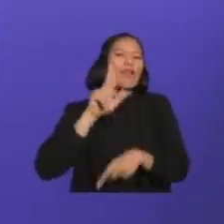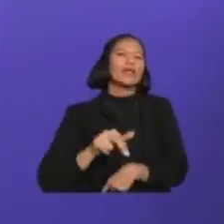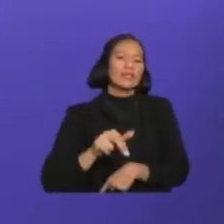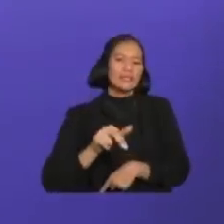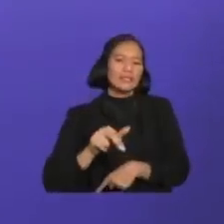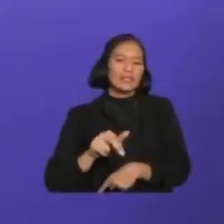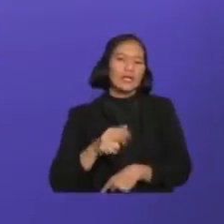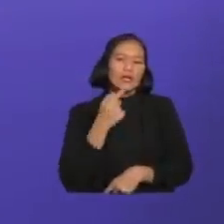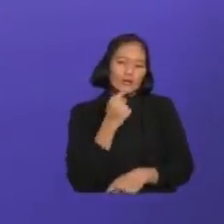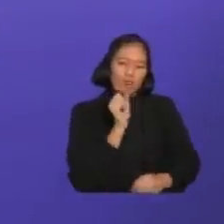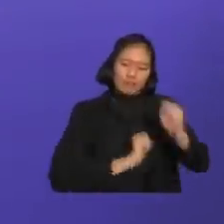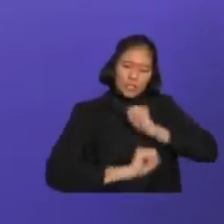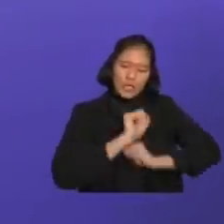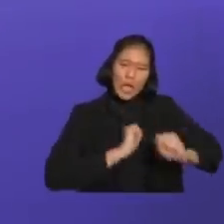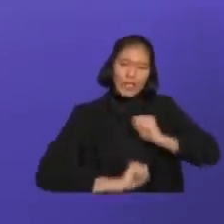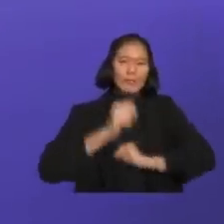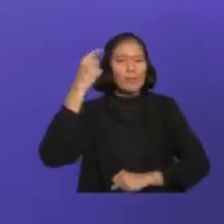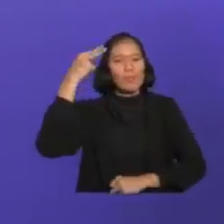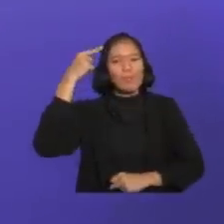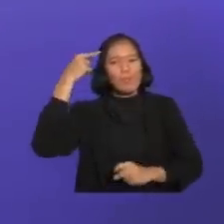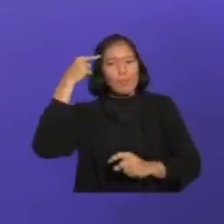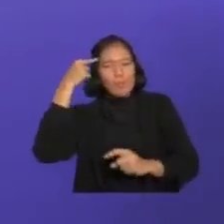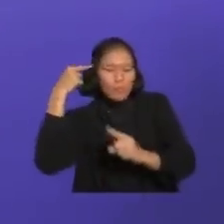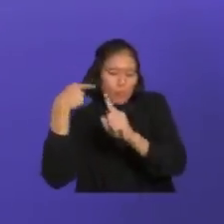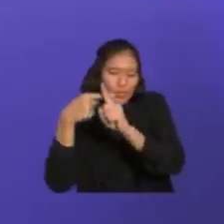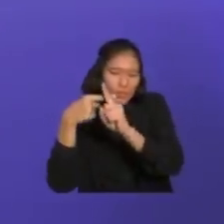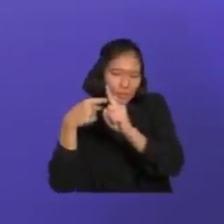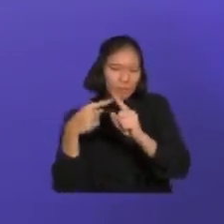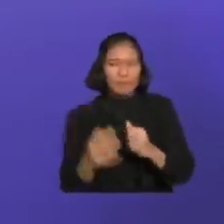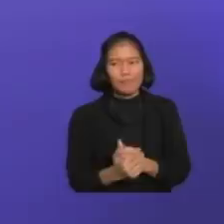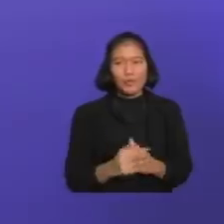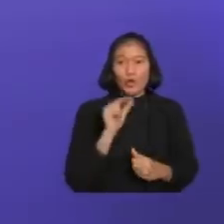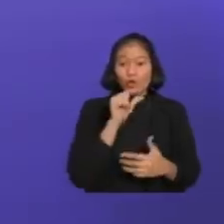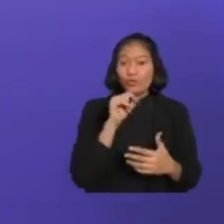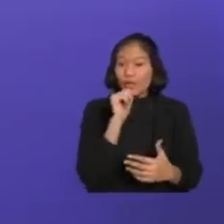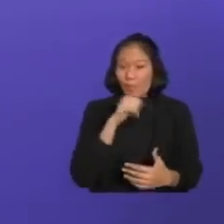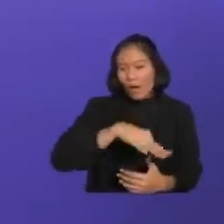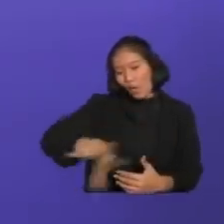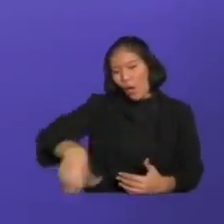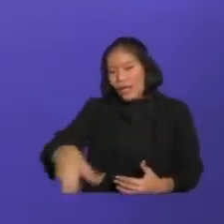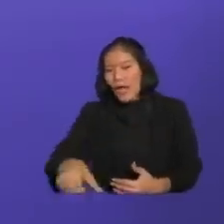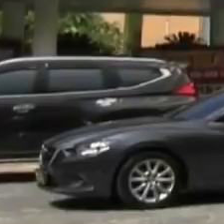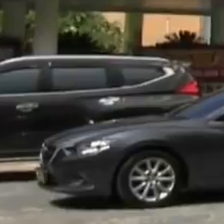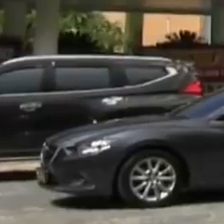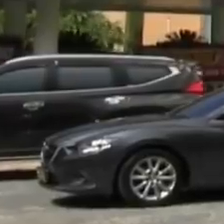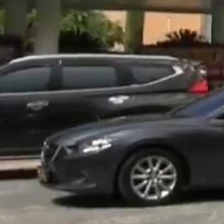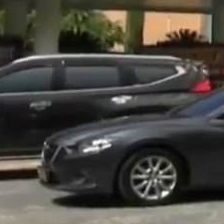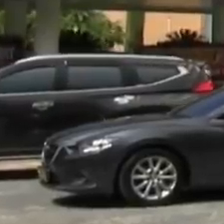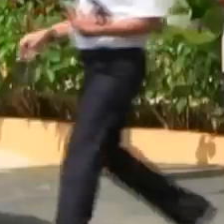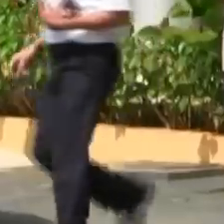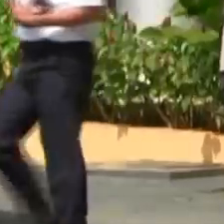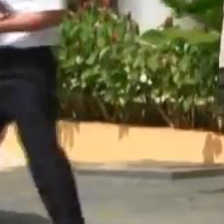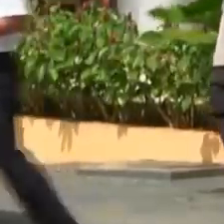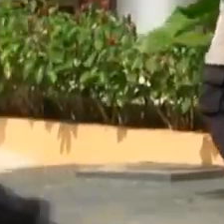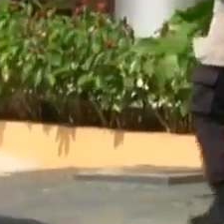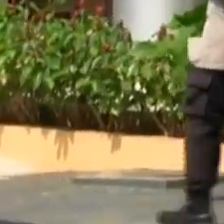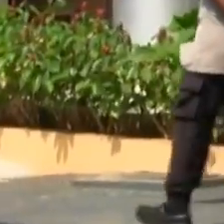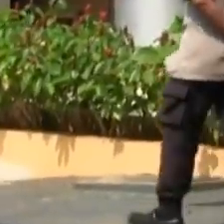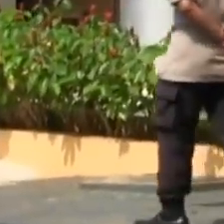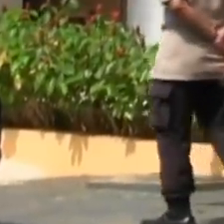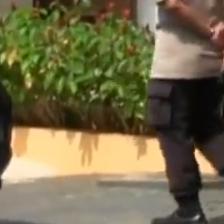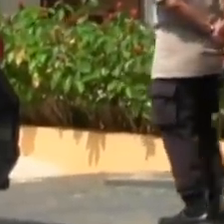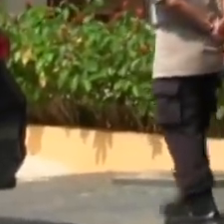hal yang positif terus gitu bagi keluarga maupun ia bangsa Indonesia itu karena saat itu kan panik mongering tuh